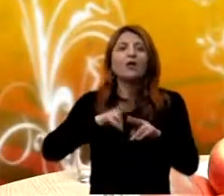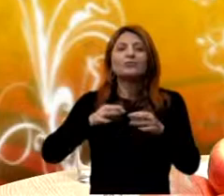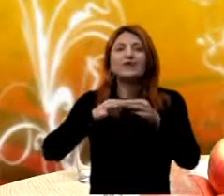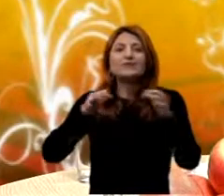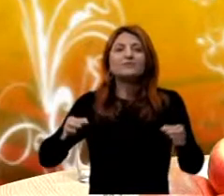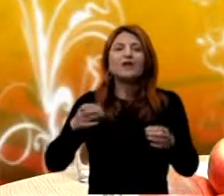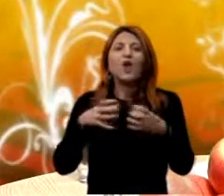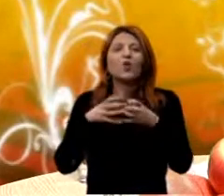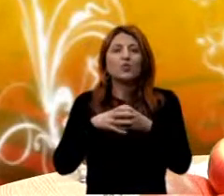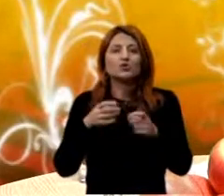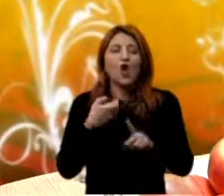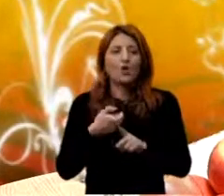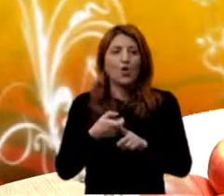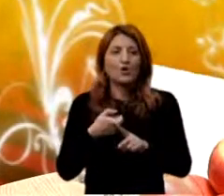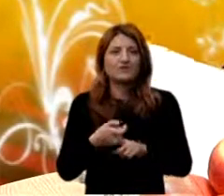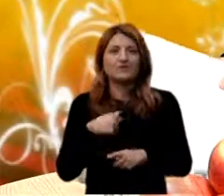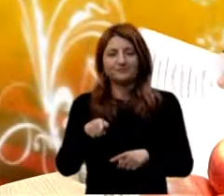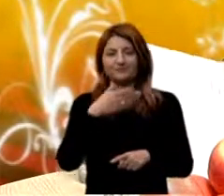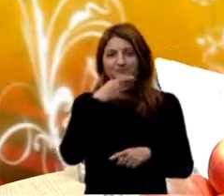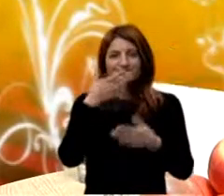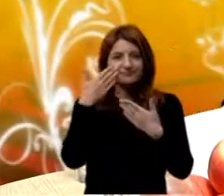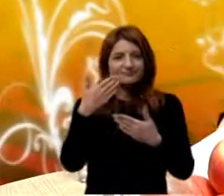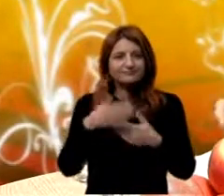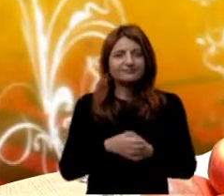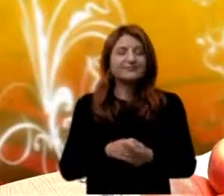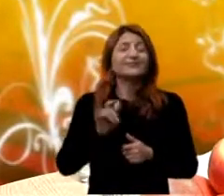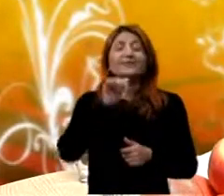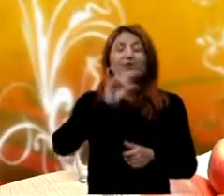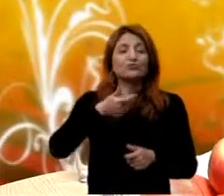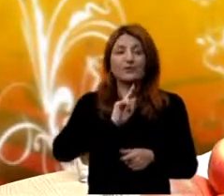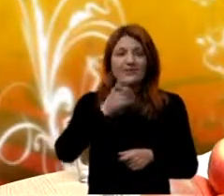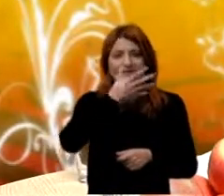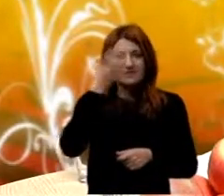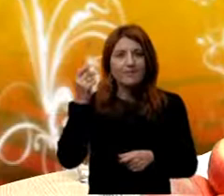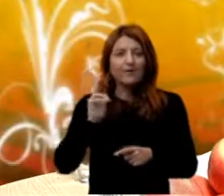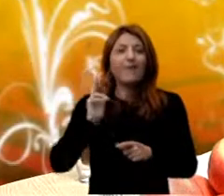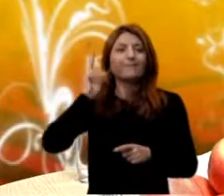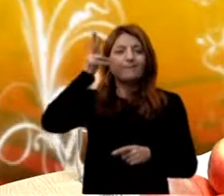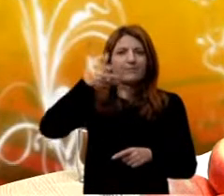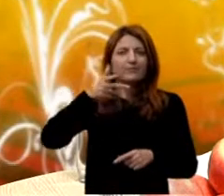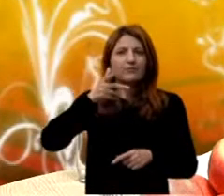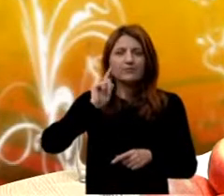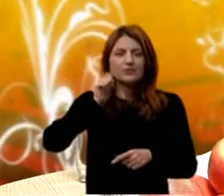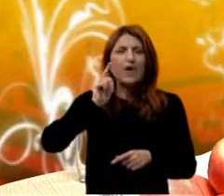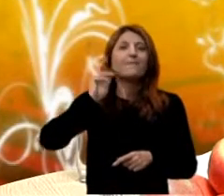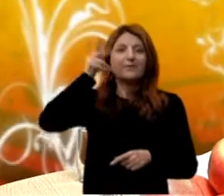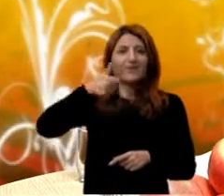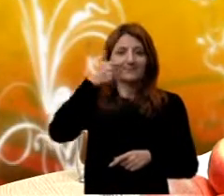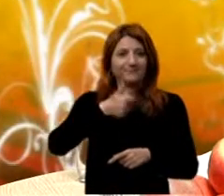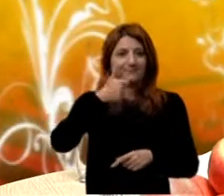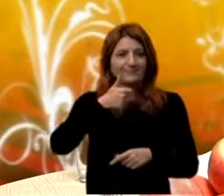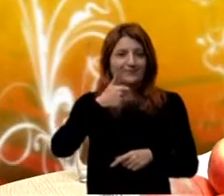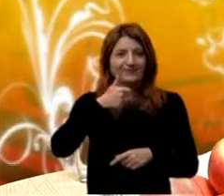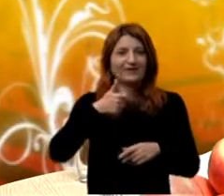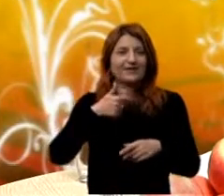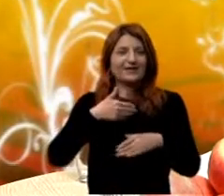gustoća kostiju. Evo, ja vas pozdravljam, ne zaboravite, preksutra je preksutra, da, 1. svibanj,